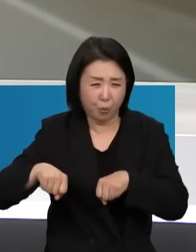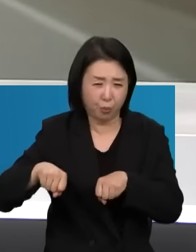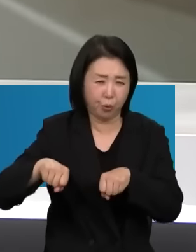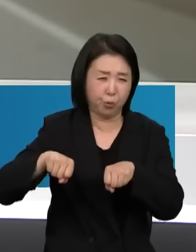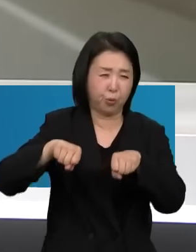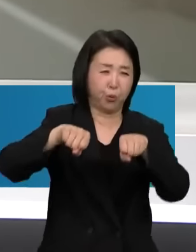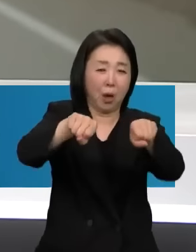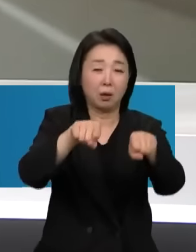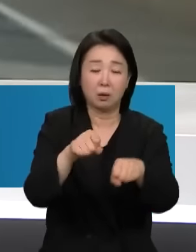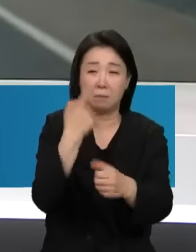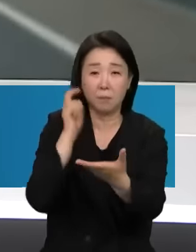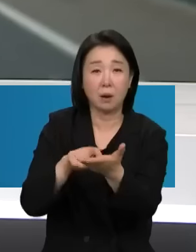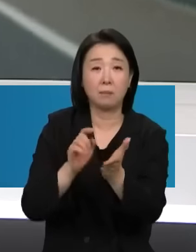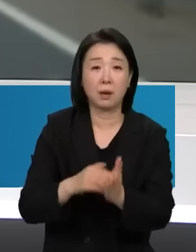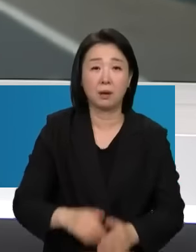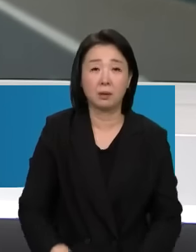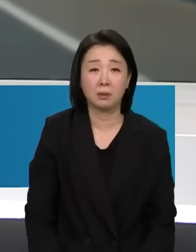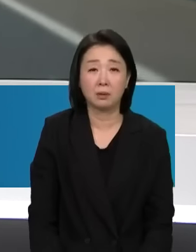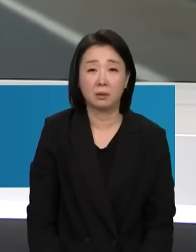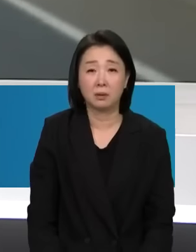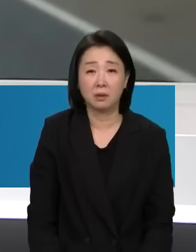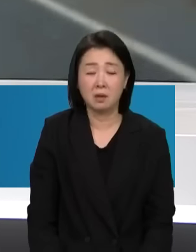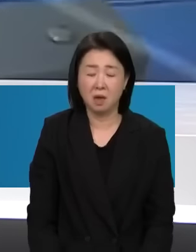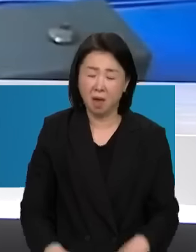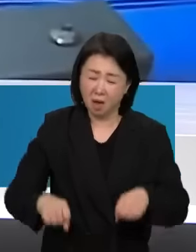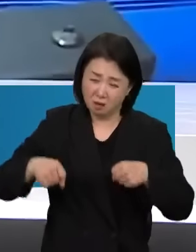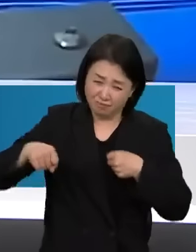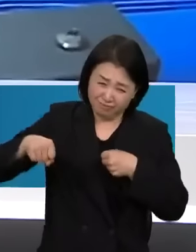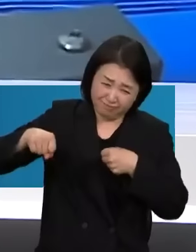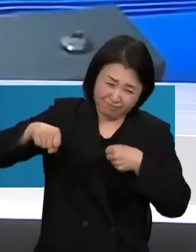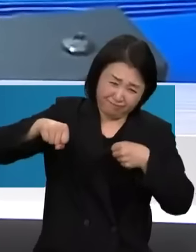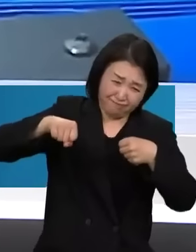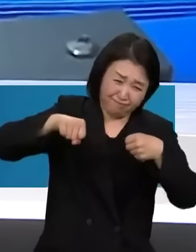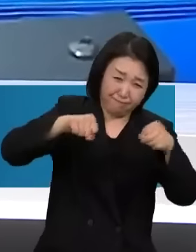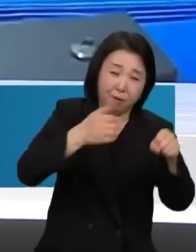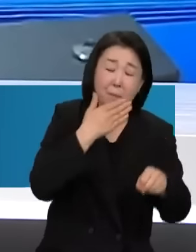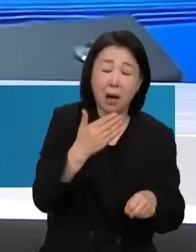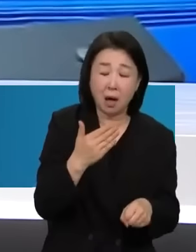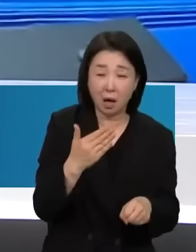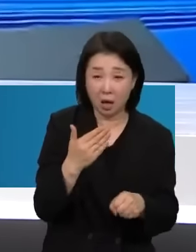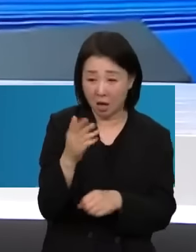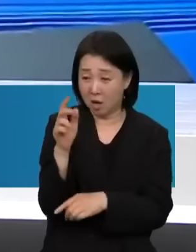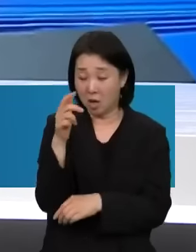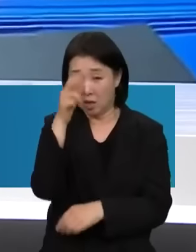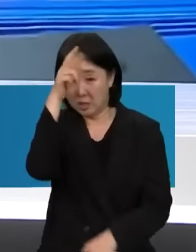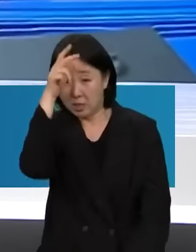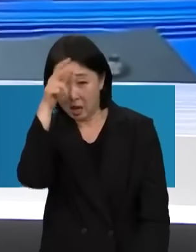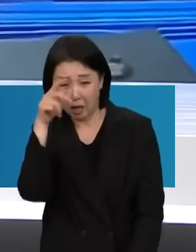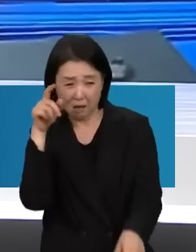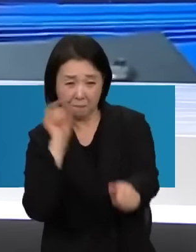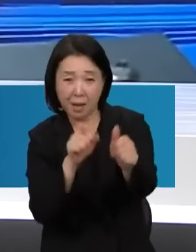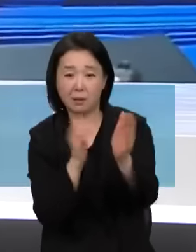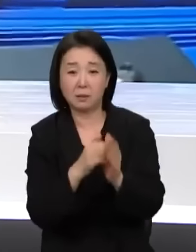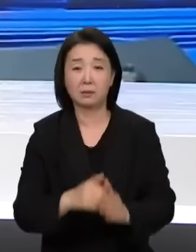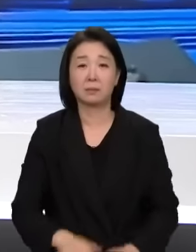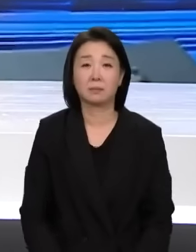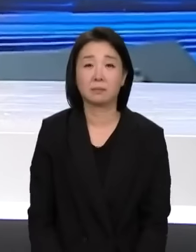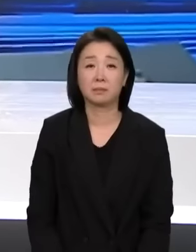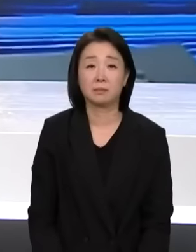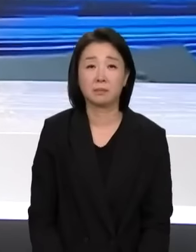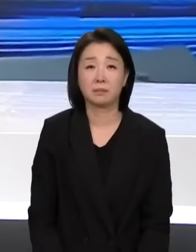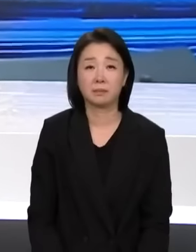달린 운전자가 적발됐습니다. 이보다 더 빨리 달릴 수 있는 암행 순찰차에 덜미가 잡혔습니다. 조승현